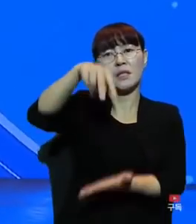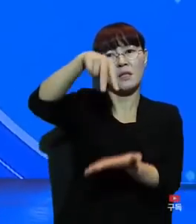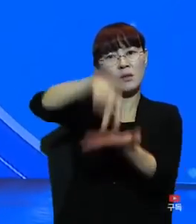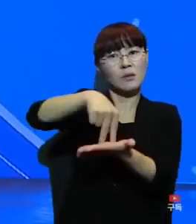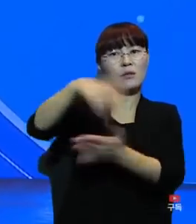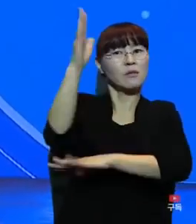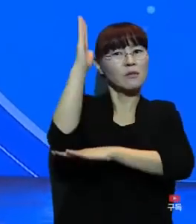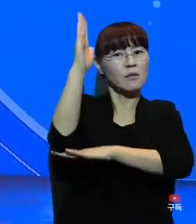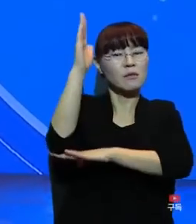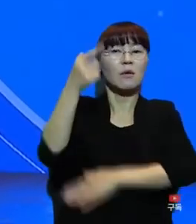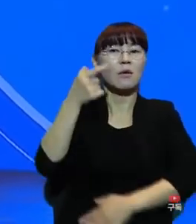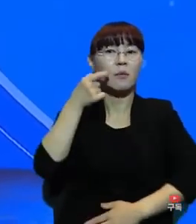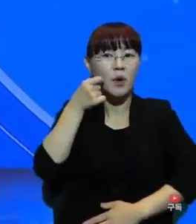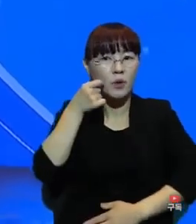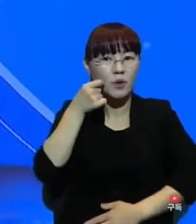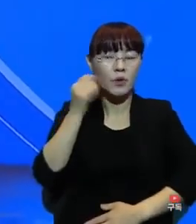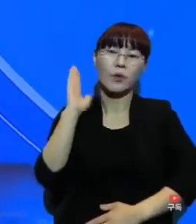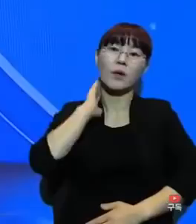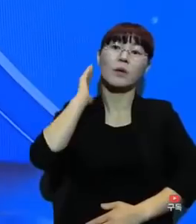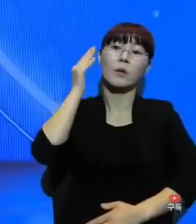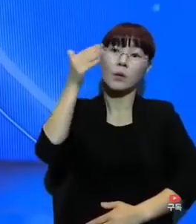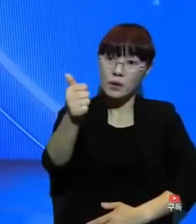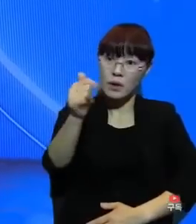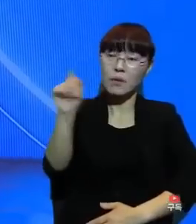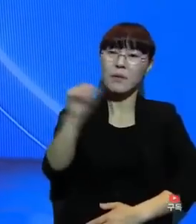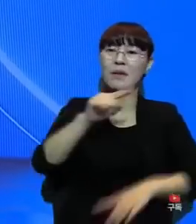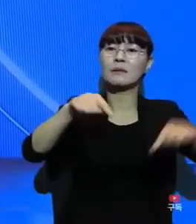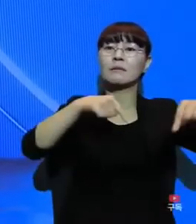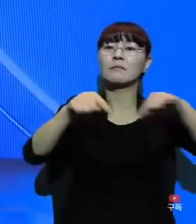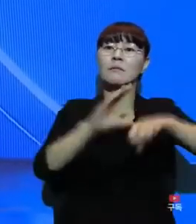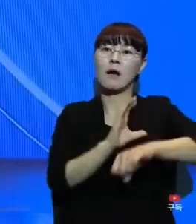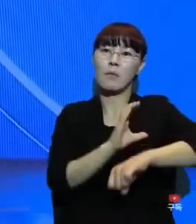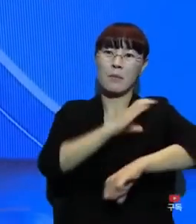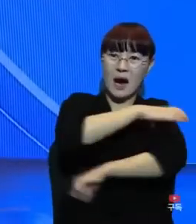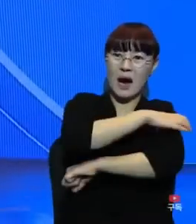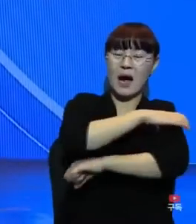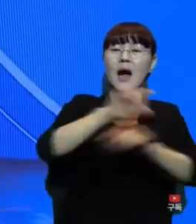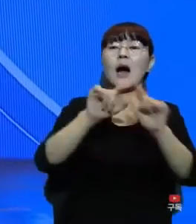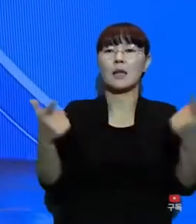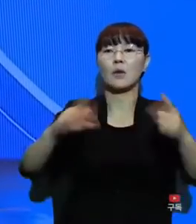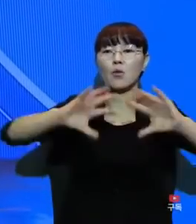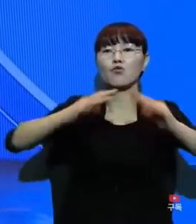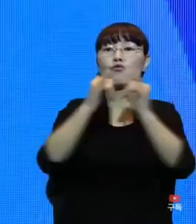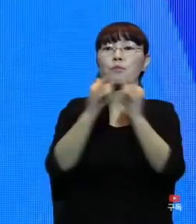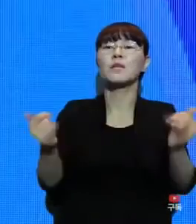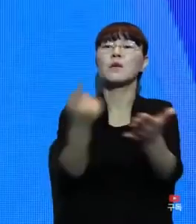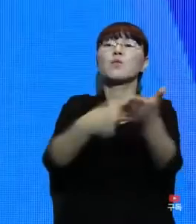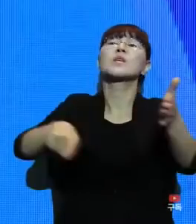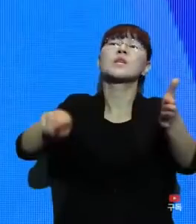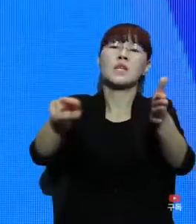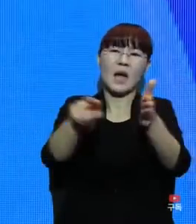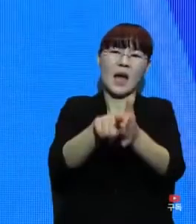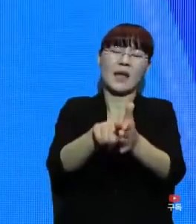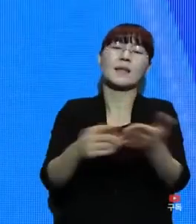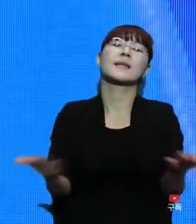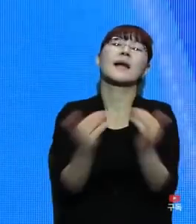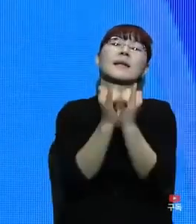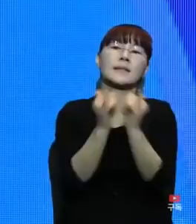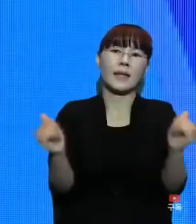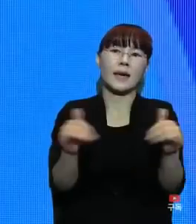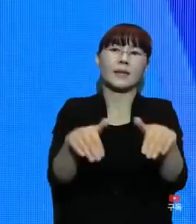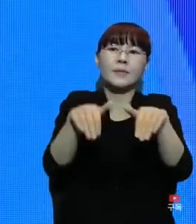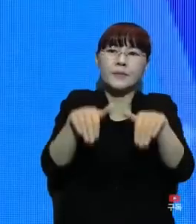겁니다 대통령은 지배자가 아니라 공복 즉 국민을 위한 일하는 일꾼 일